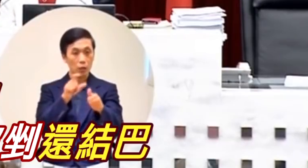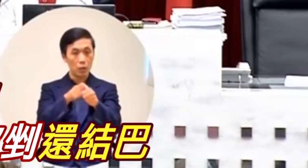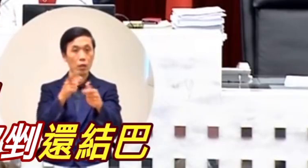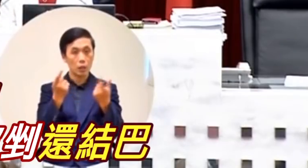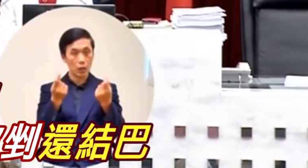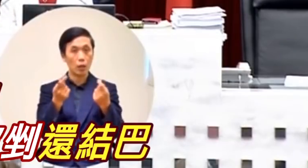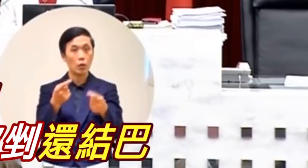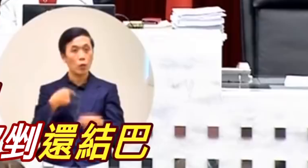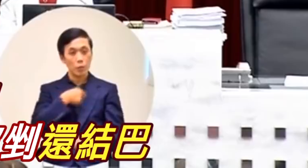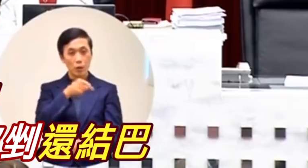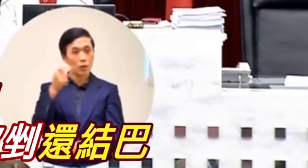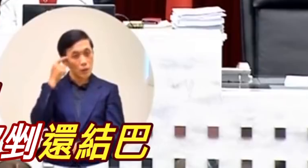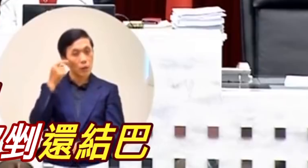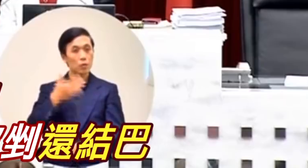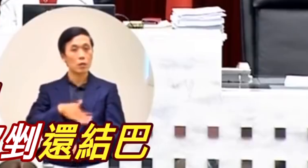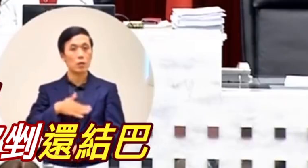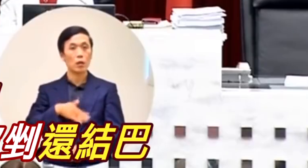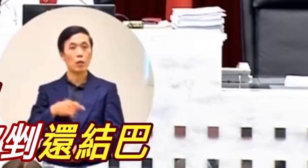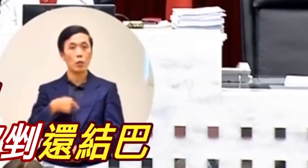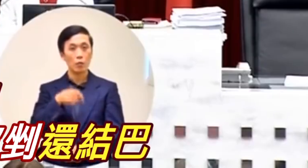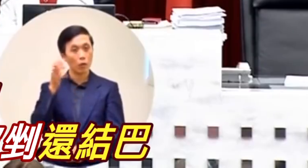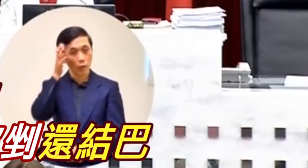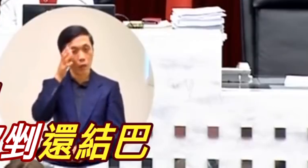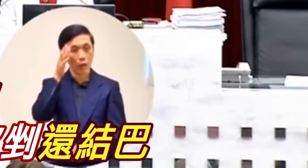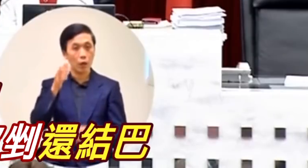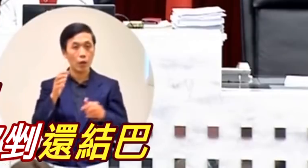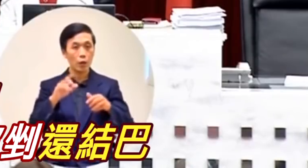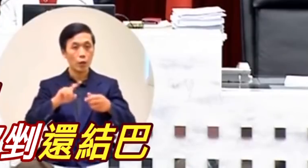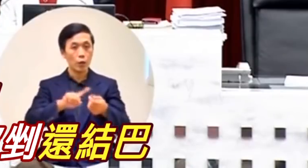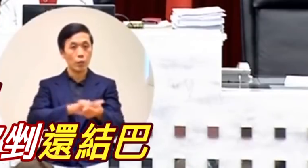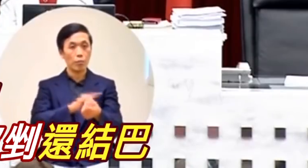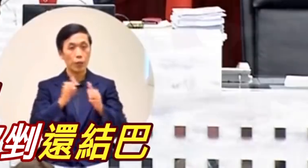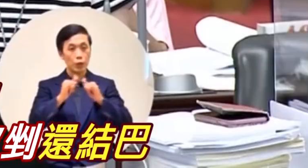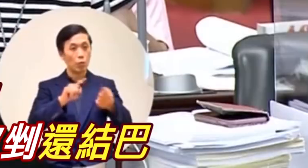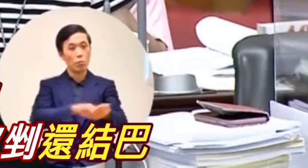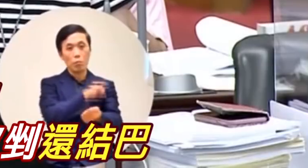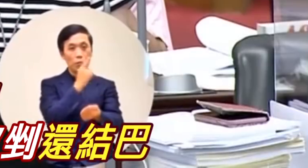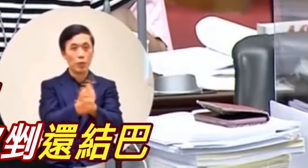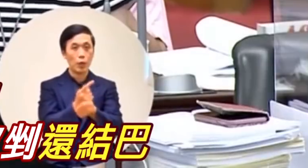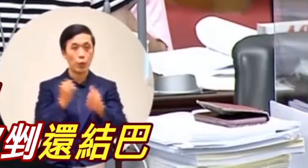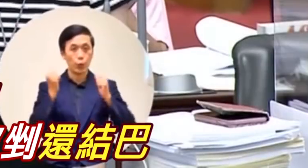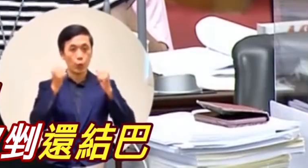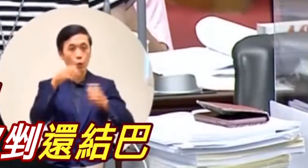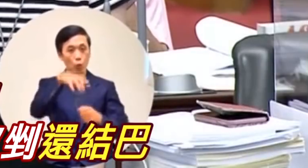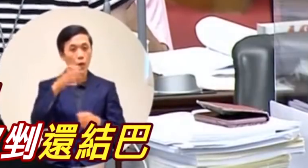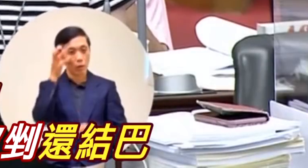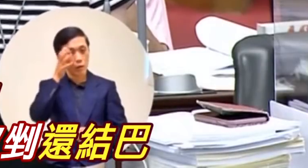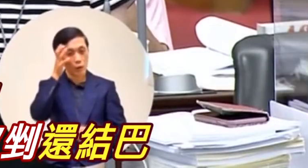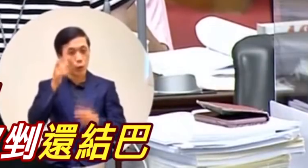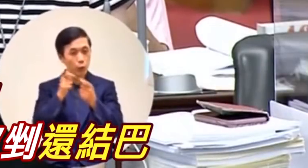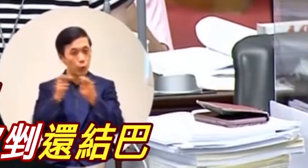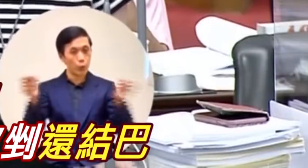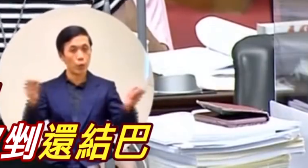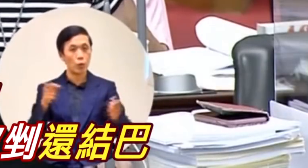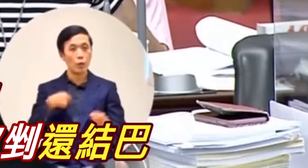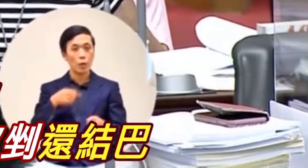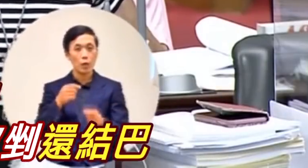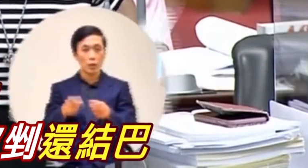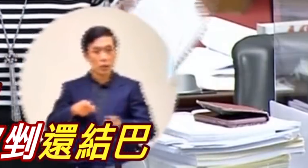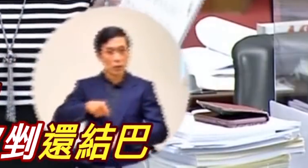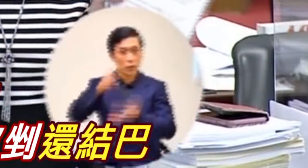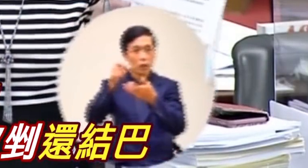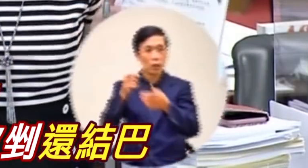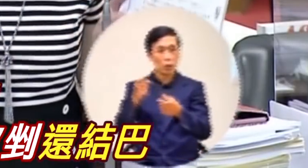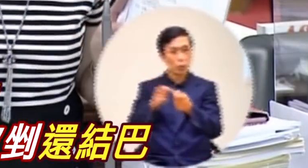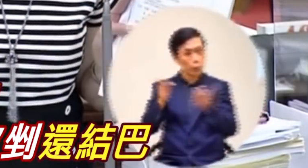想要知道说，因为我们期待很久的全民运动馆，事实上是我们已经真的讲了很久了。今天你们现在的预